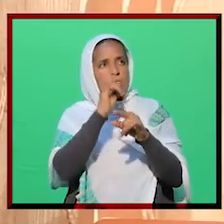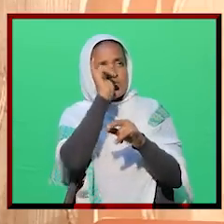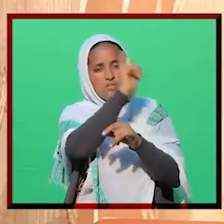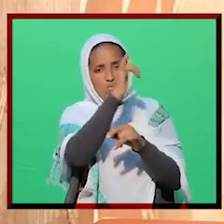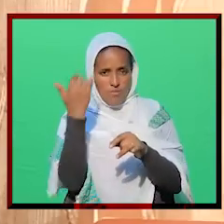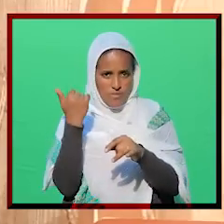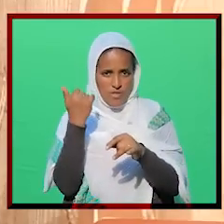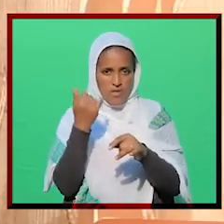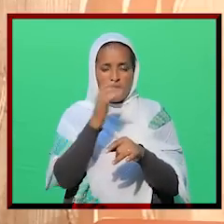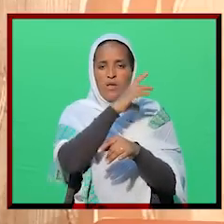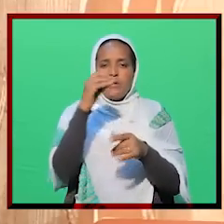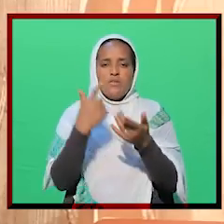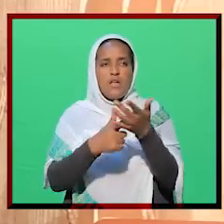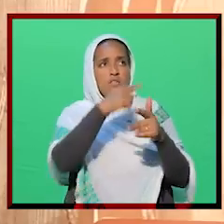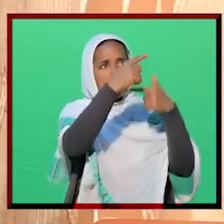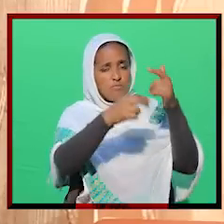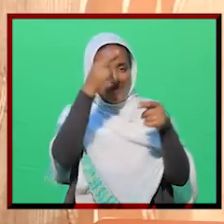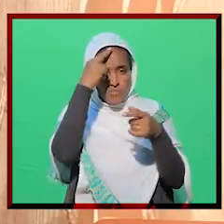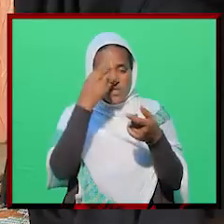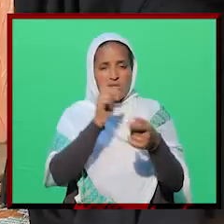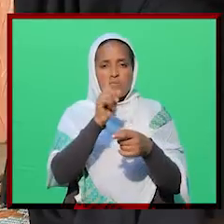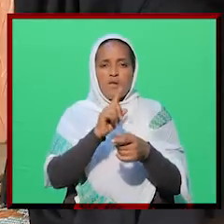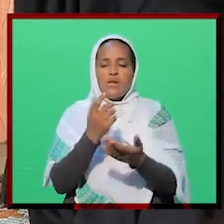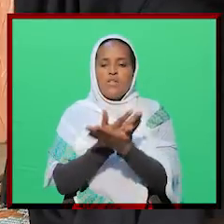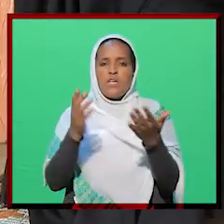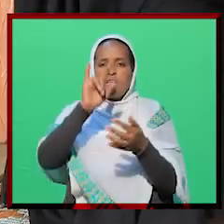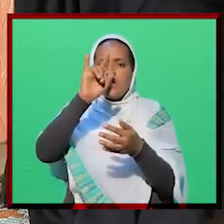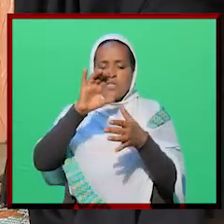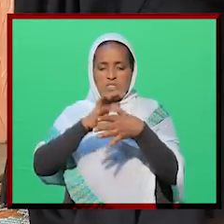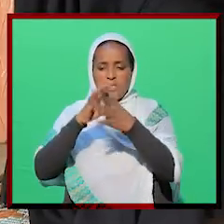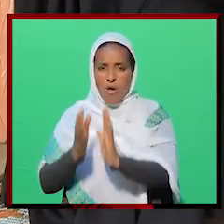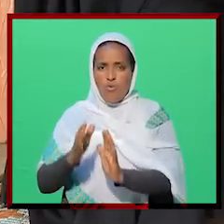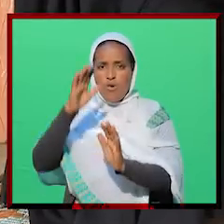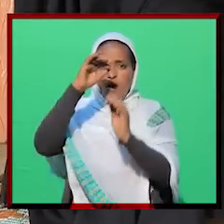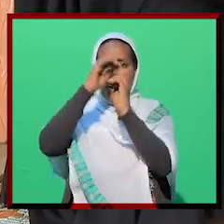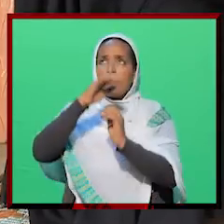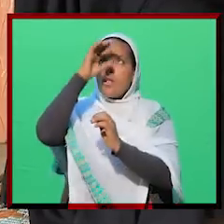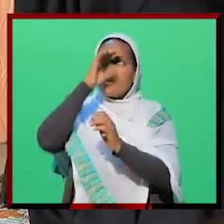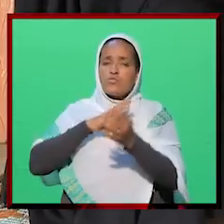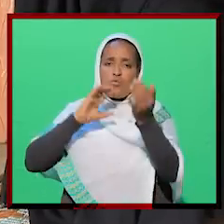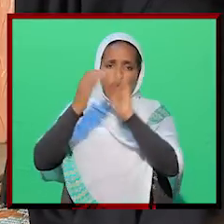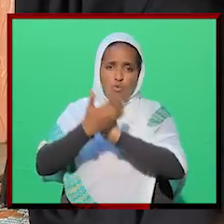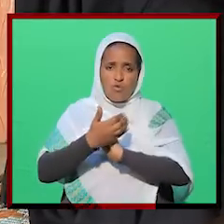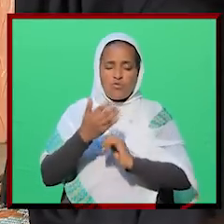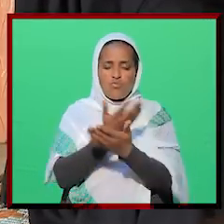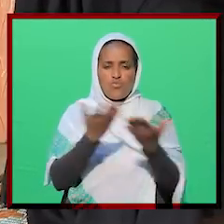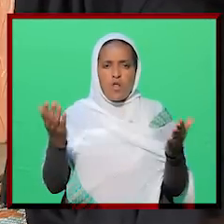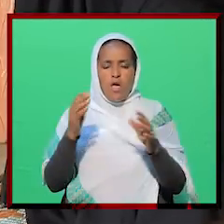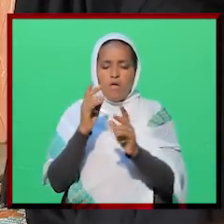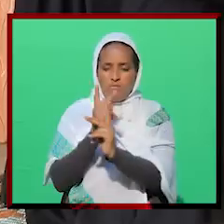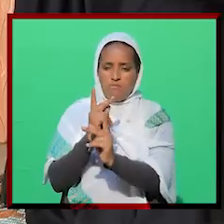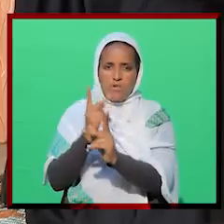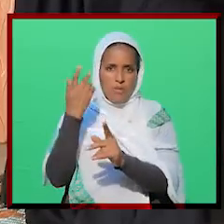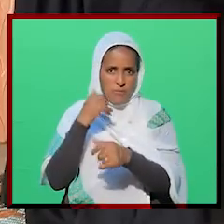ምንም አልነበረም ችግሩ። ያውም በዚያ በመከራው ዘመን ነው እዛ የነበረው እሱ። እና እዚያ ሄዱበት ምክንያት